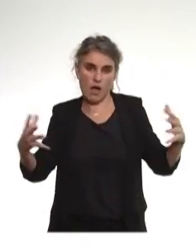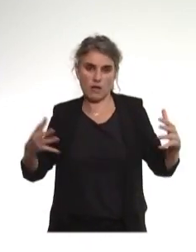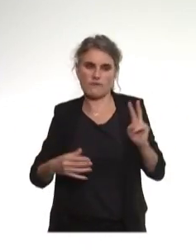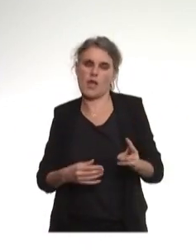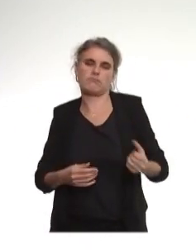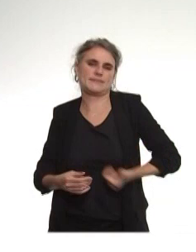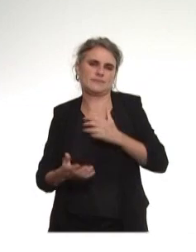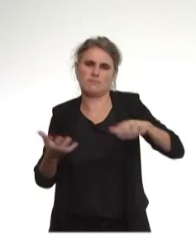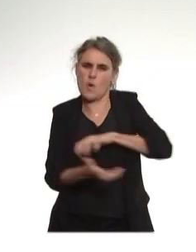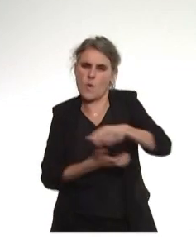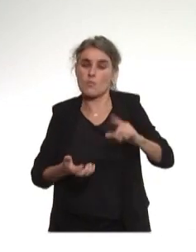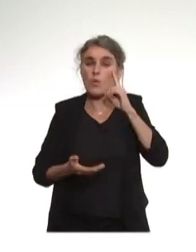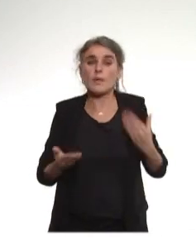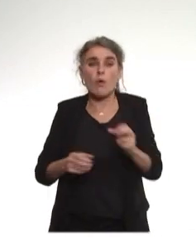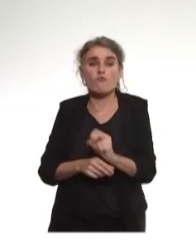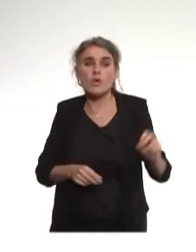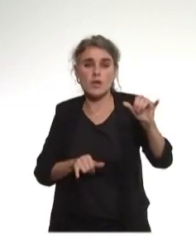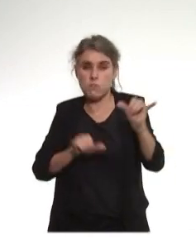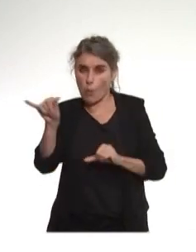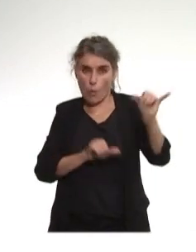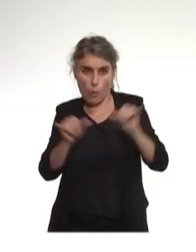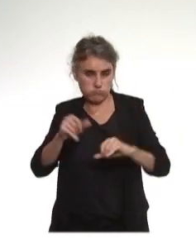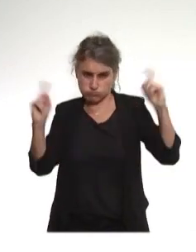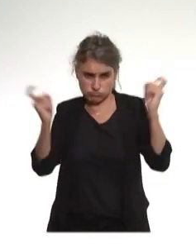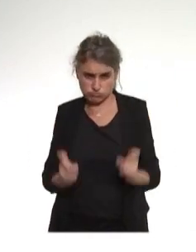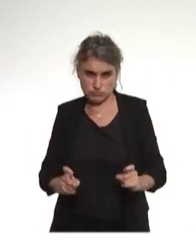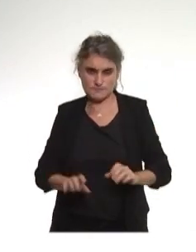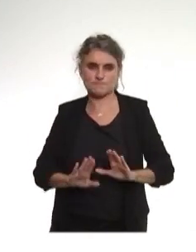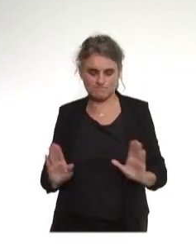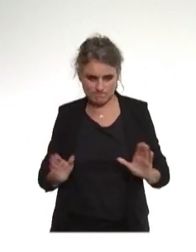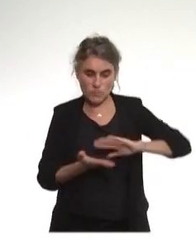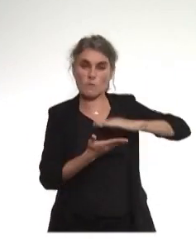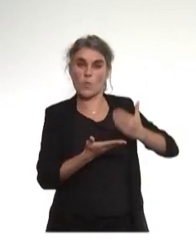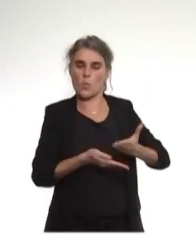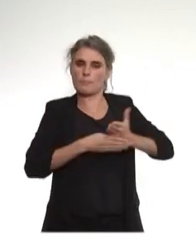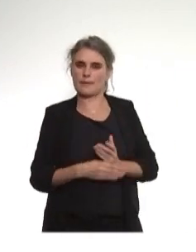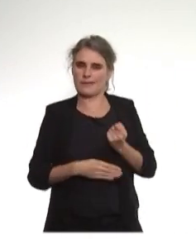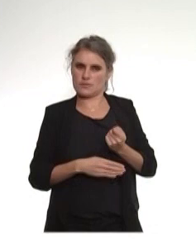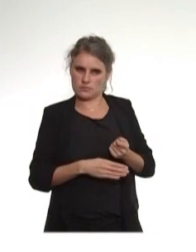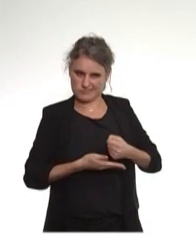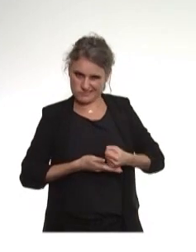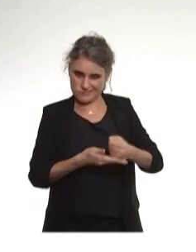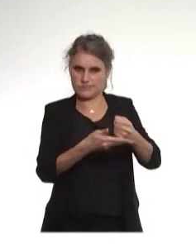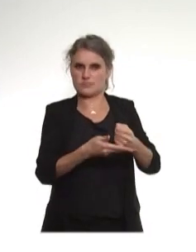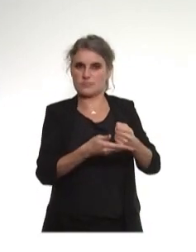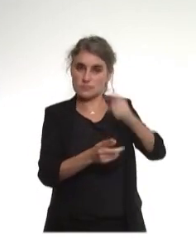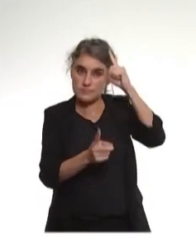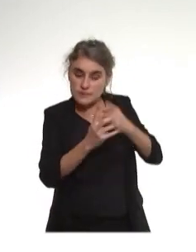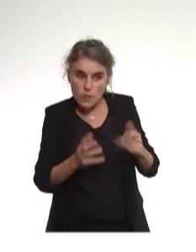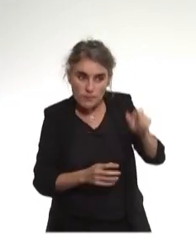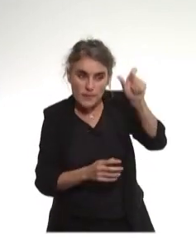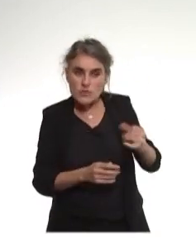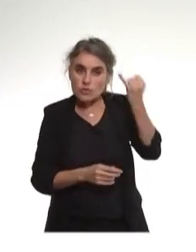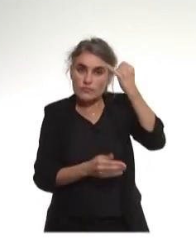crise et par l'effondrement du transport aérien nous avons mis en place des fonds de soutien qui permettent d'embaucher par exemple des ingénieurs